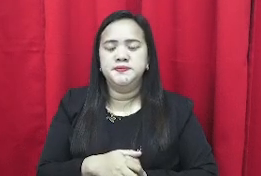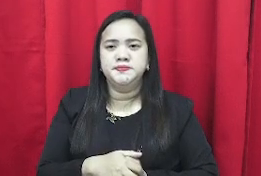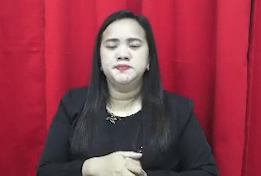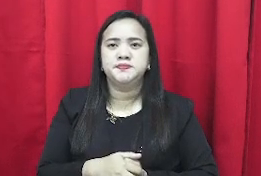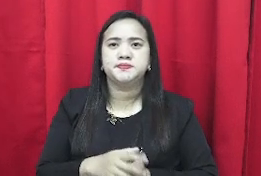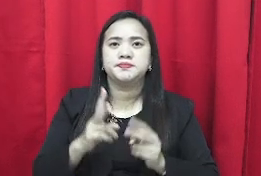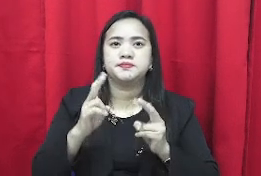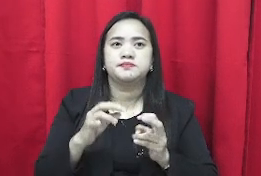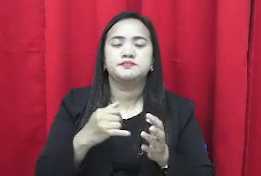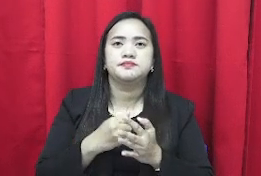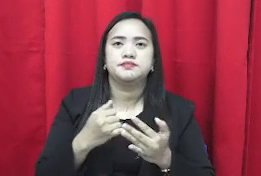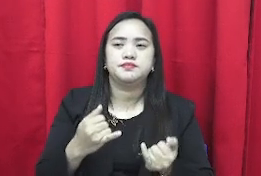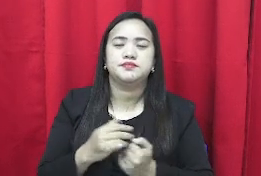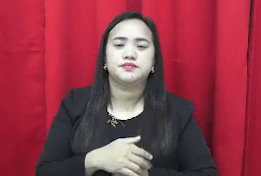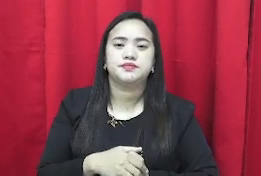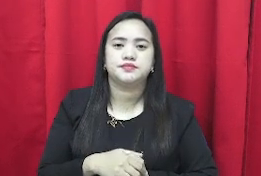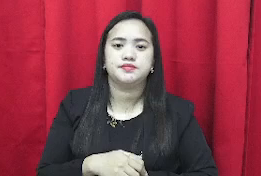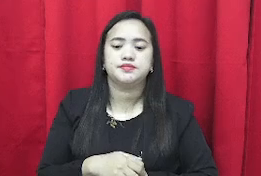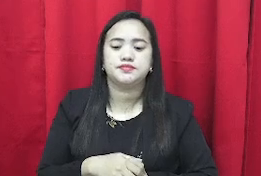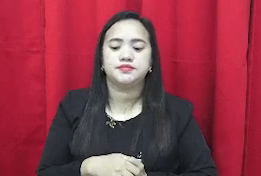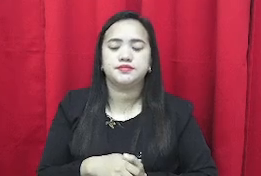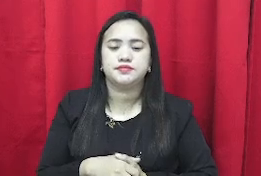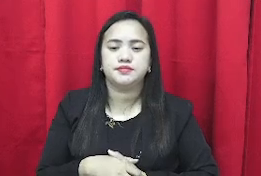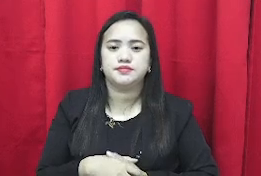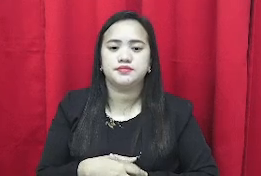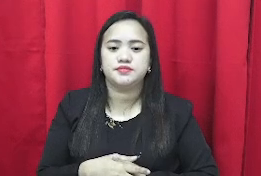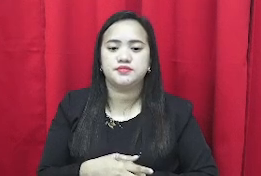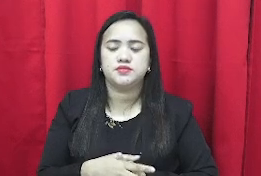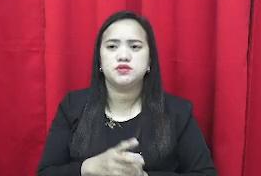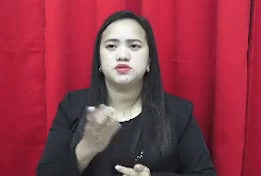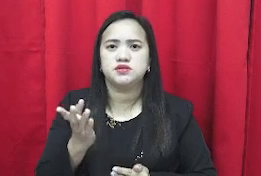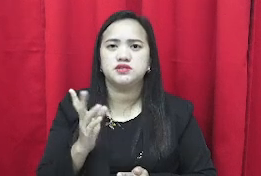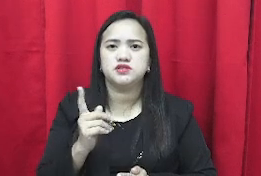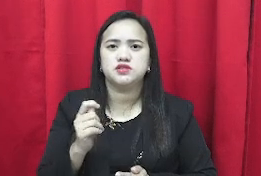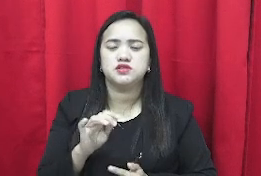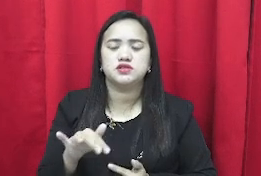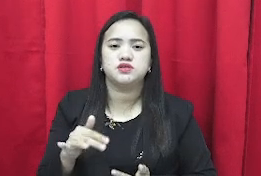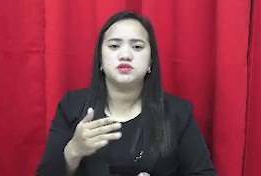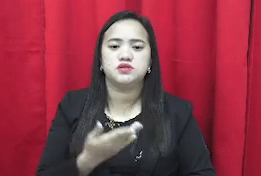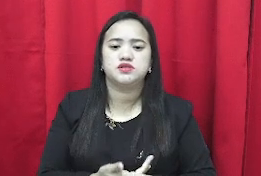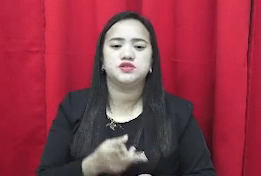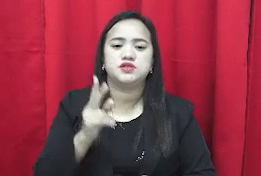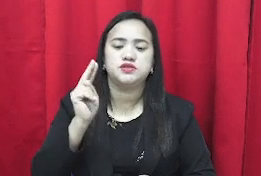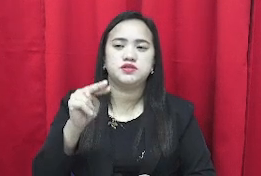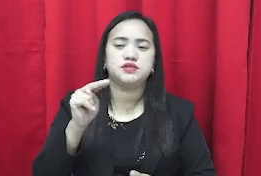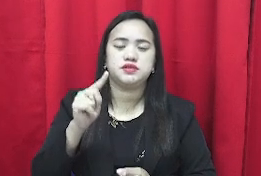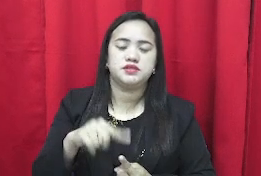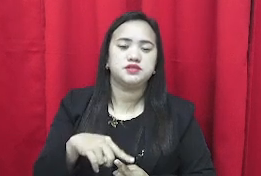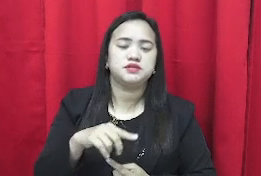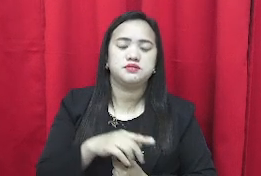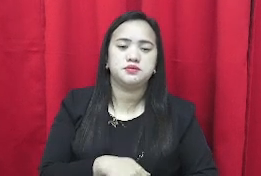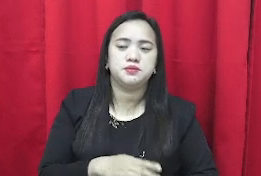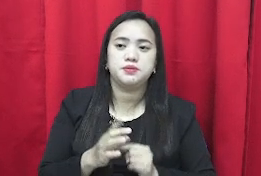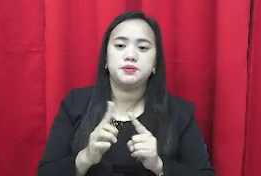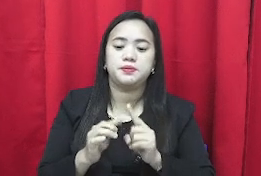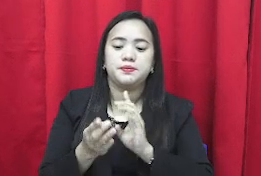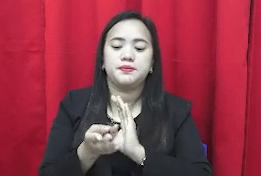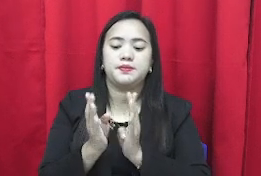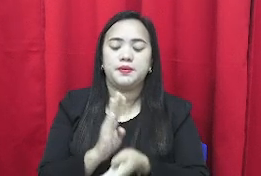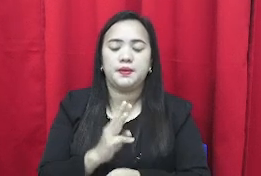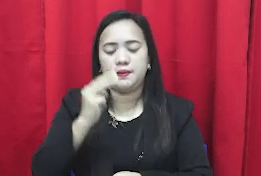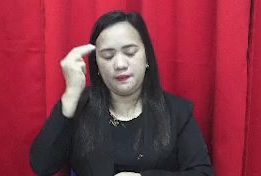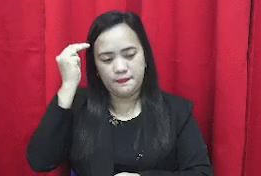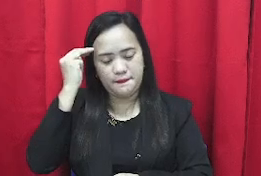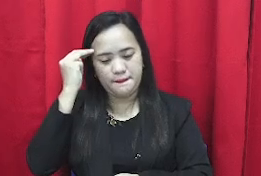babae man yan o mag lalaki ang inyong anak kinakailangan nila na maging ah isang ah military mind